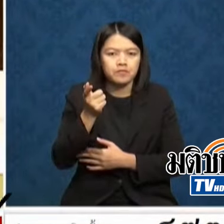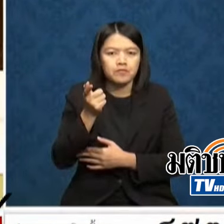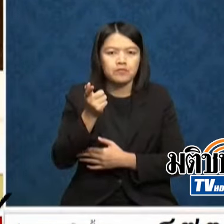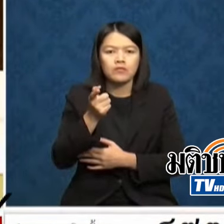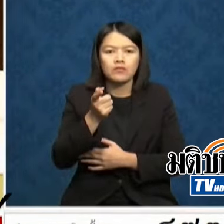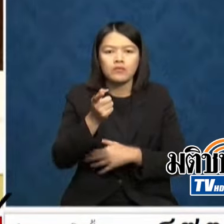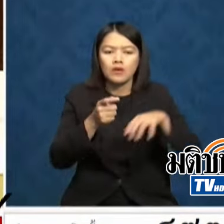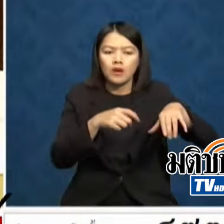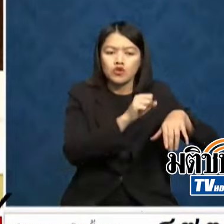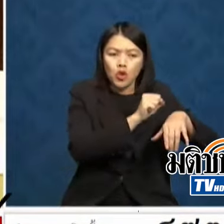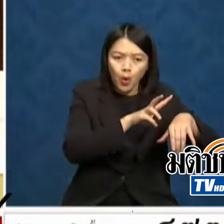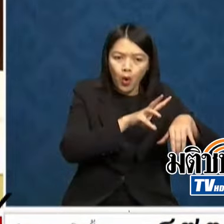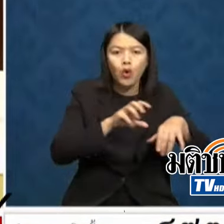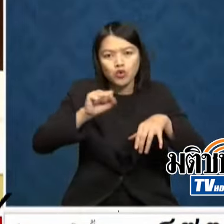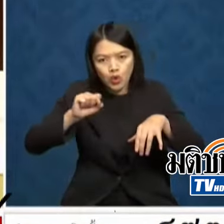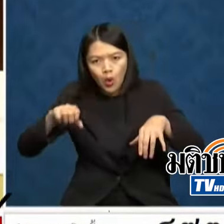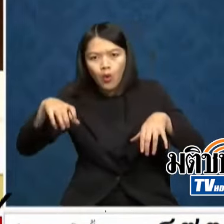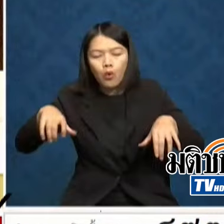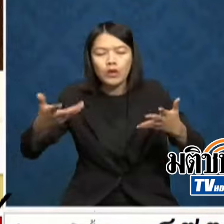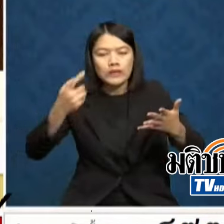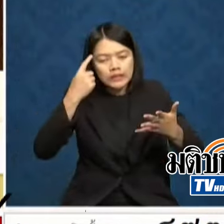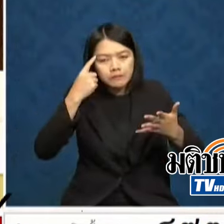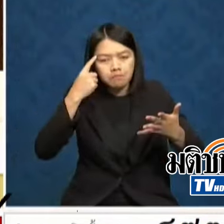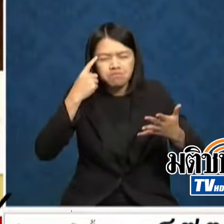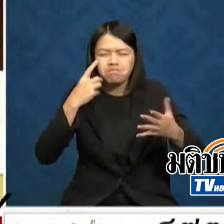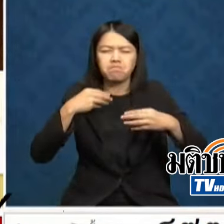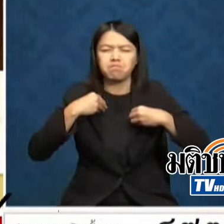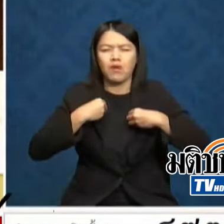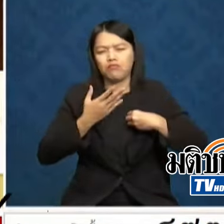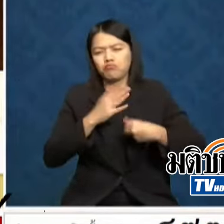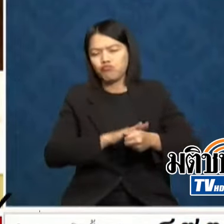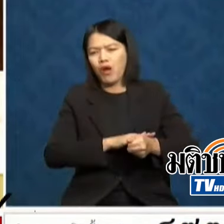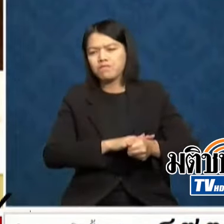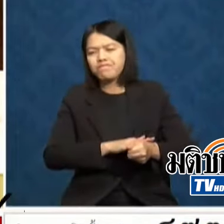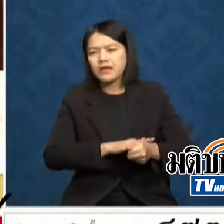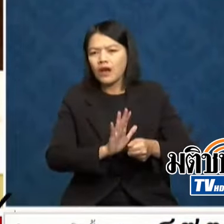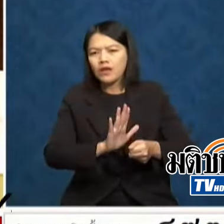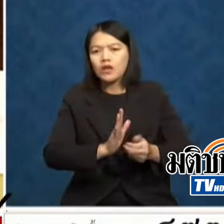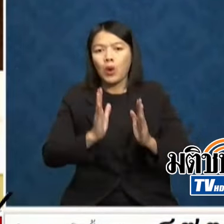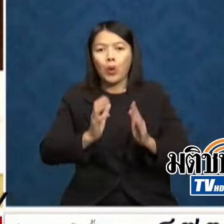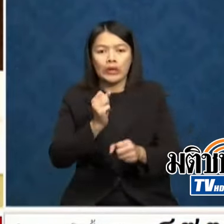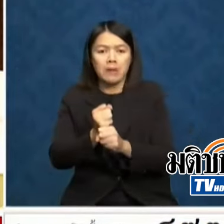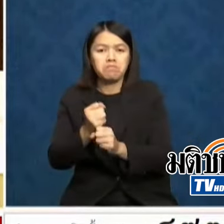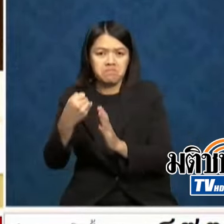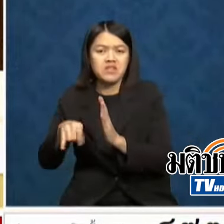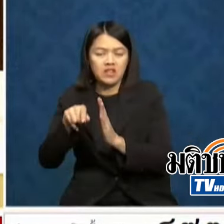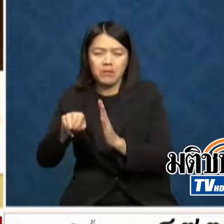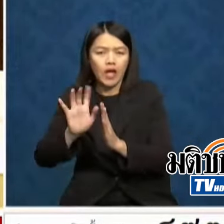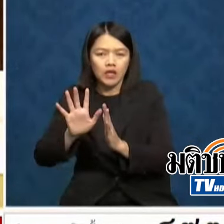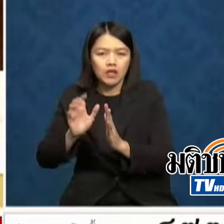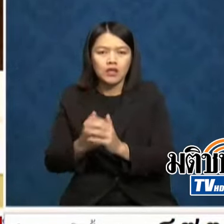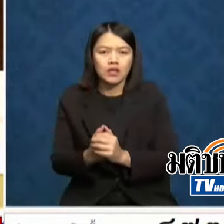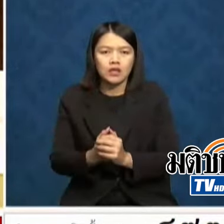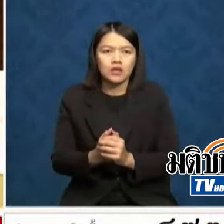ทั้งสองสภานี่จะไม่เห็นใจเจ้าหน้าที่ที่ดำเนินคดีละแ